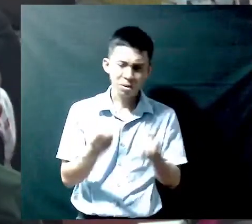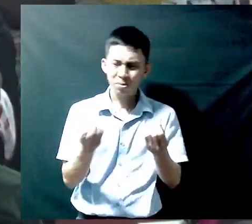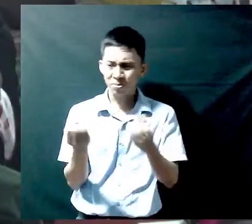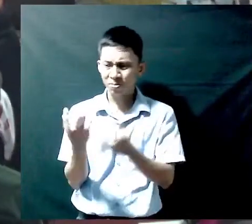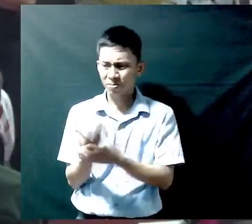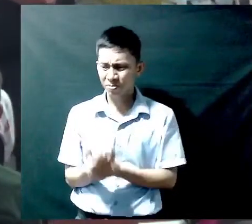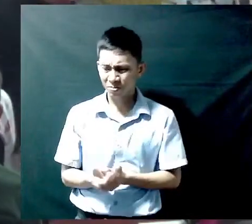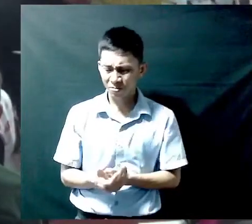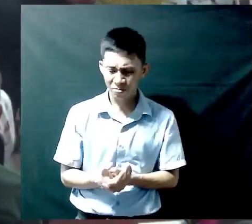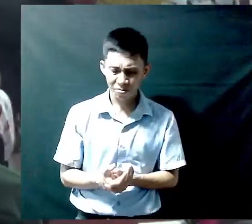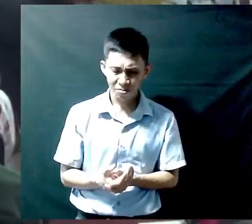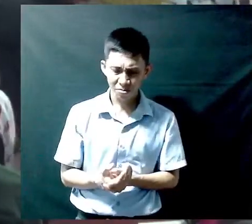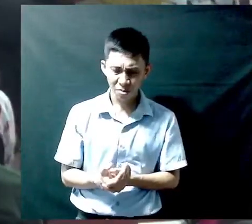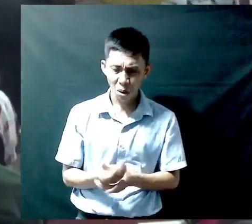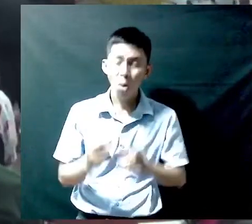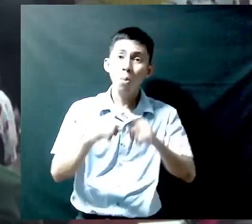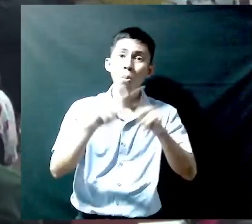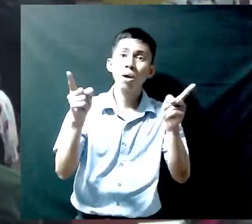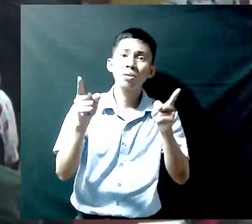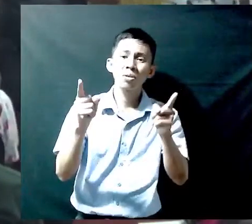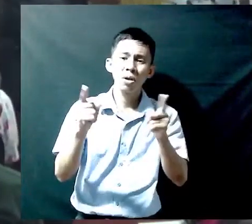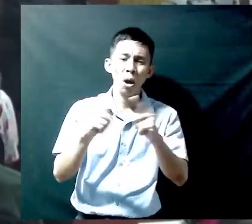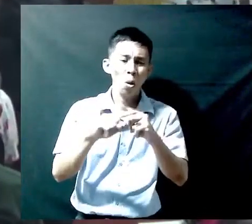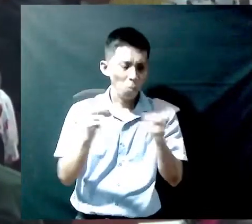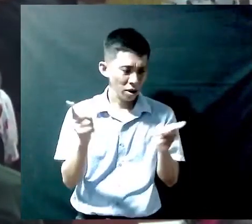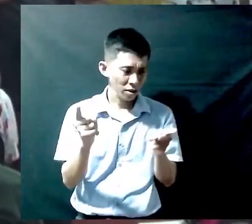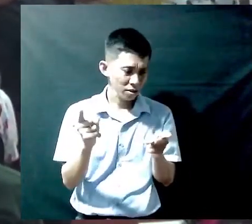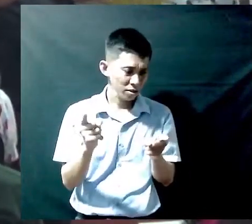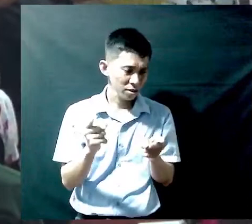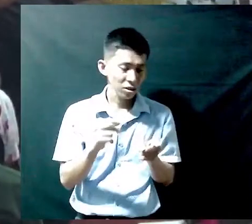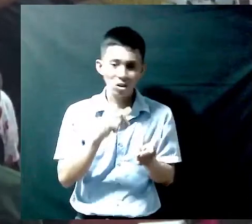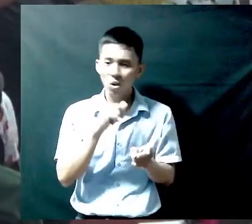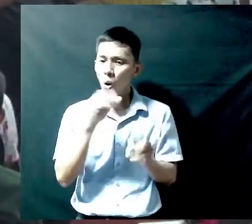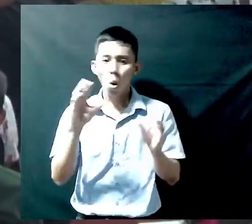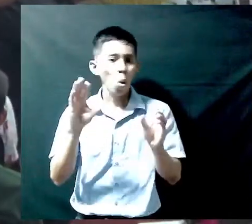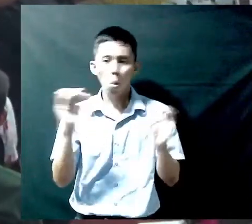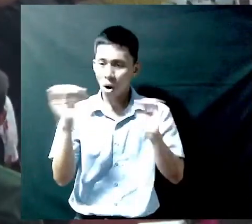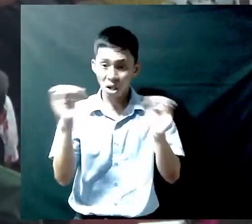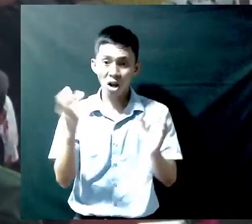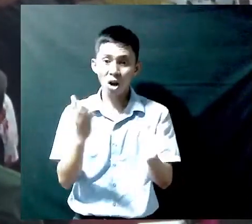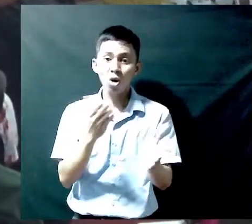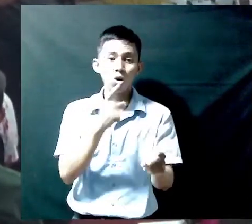active dito, pero hindi malalim ang pagkakakilala sa Diyos.